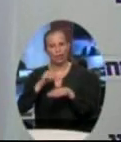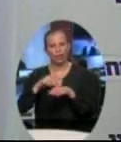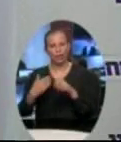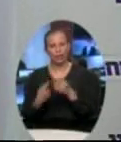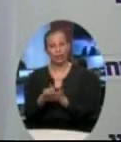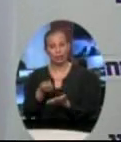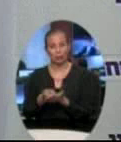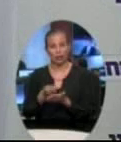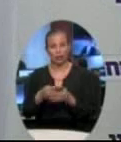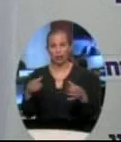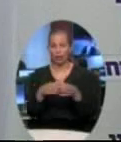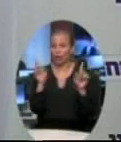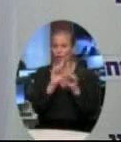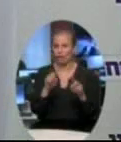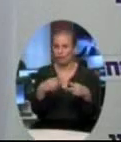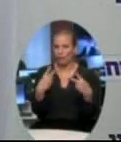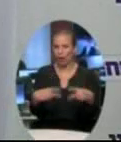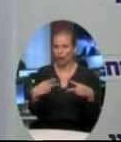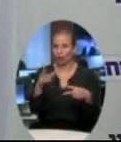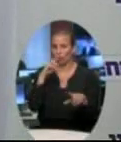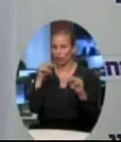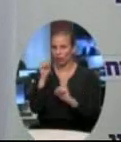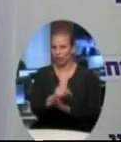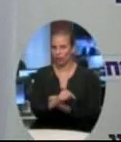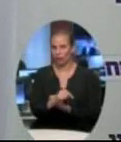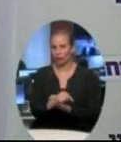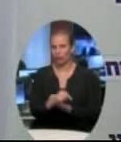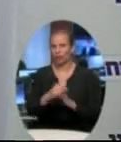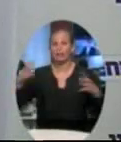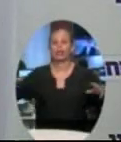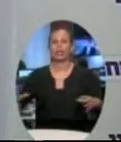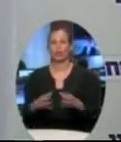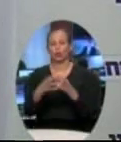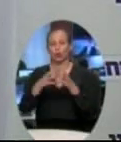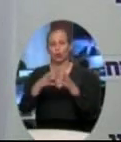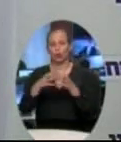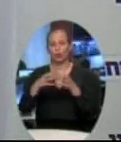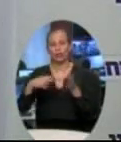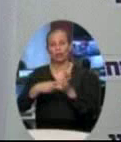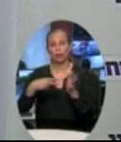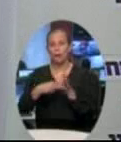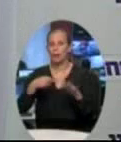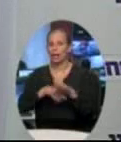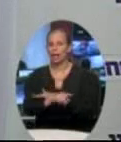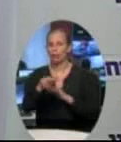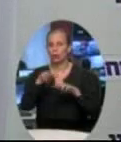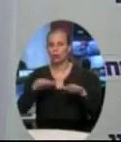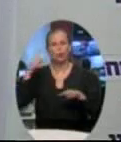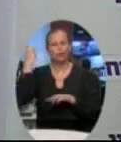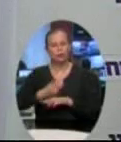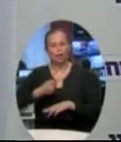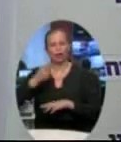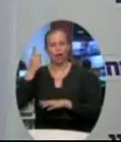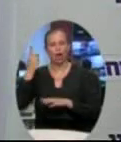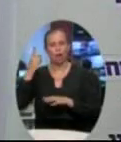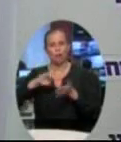הגז מפחדות שנדבר על זה. דירקטוריון חברת החשמל בגד בציבור. הוא קיבל הוראה פוליטית שלא להתנגד למתווה